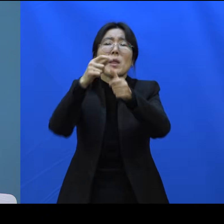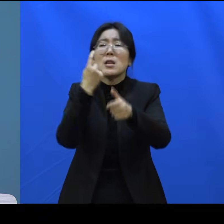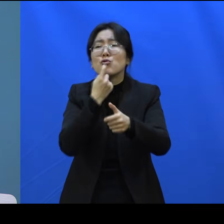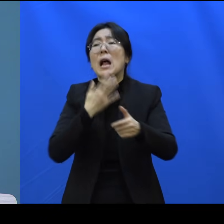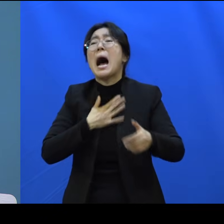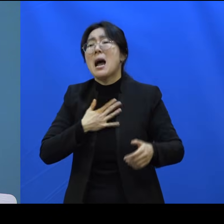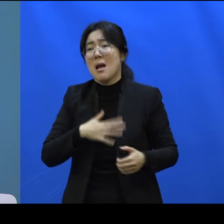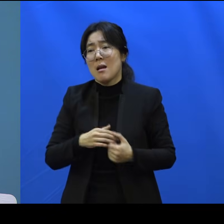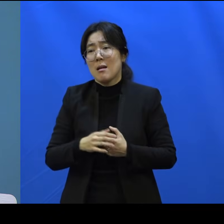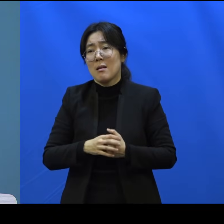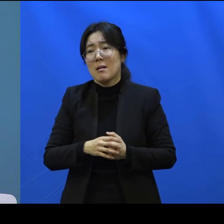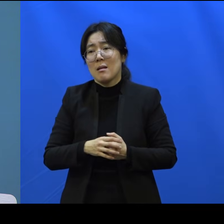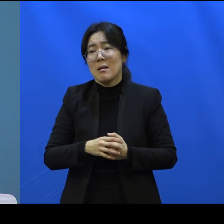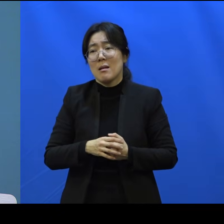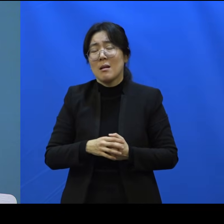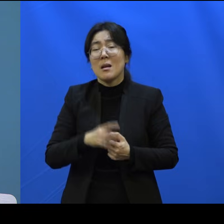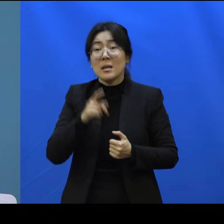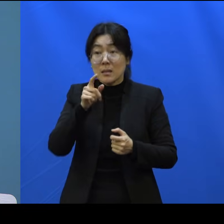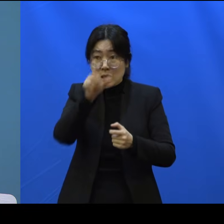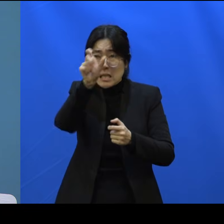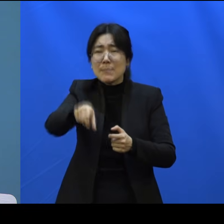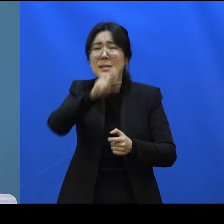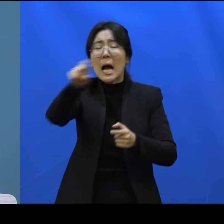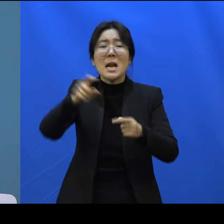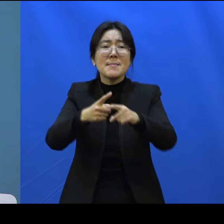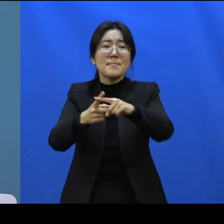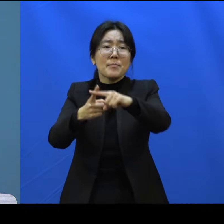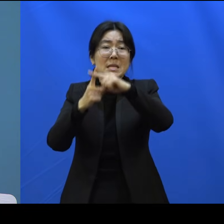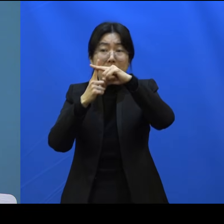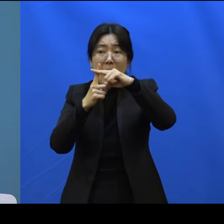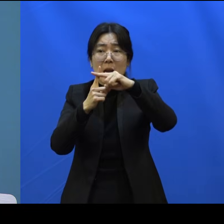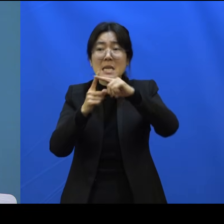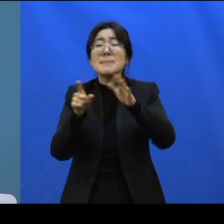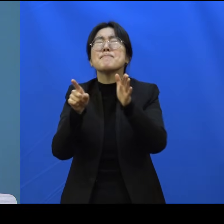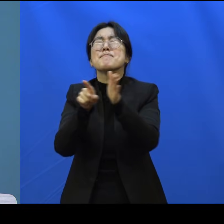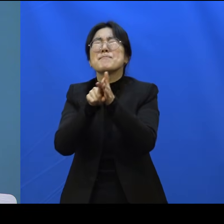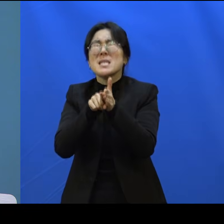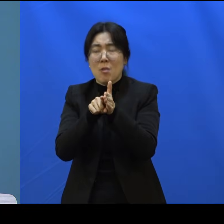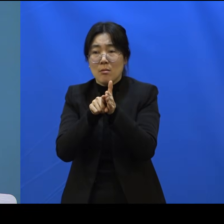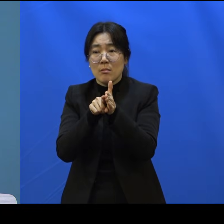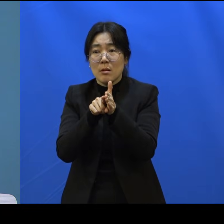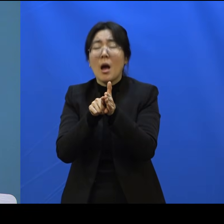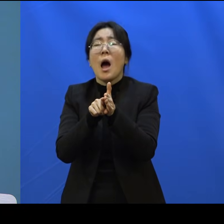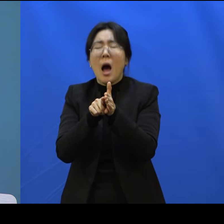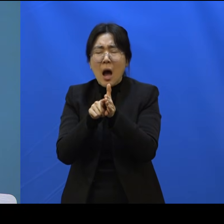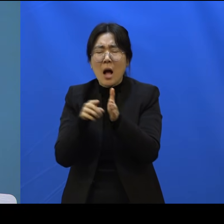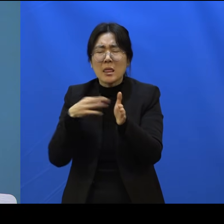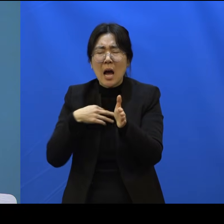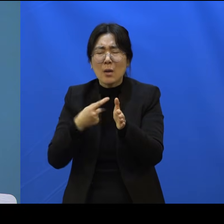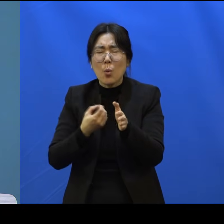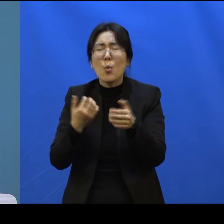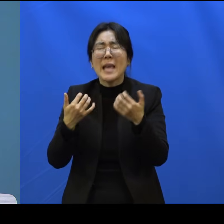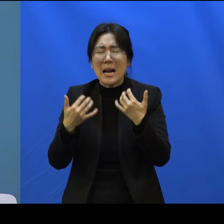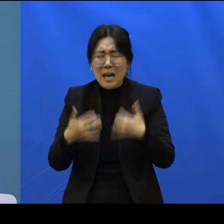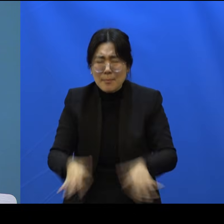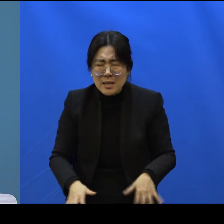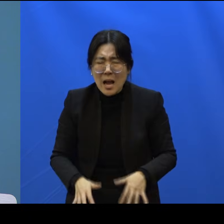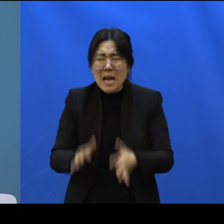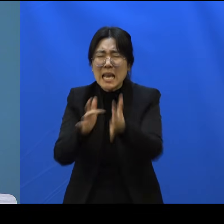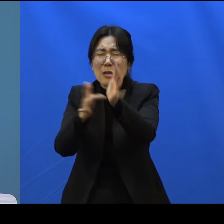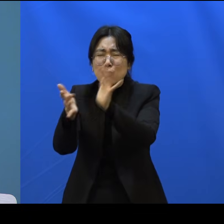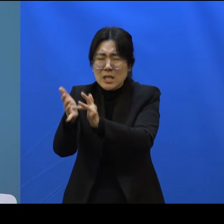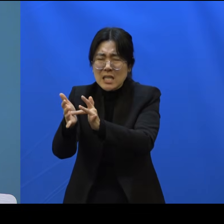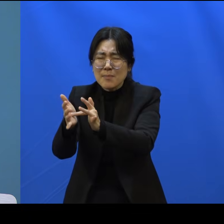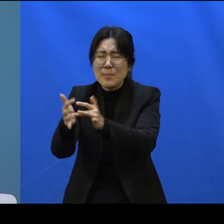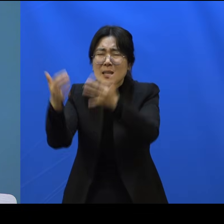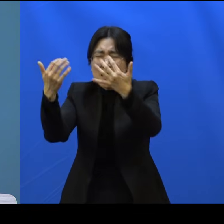당하는데, 그죠? 근데 십자가를 믿는 사람은 꺼낼 수가 있어요. 약함을 인정할 수 있다, 고백할 수 있어요.